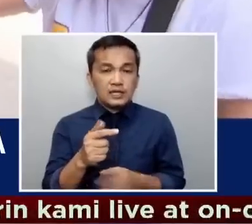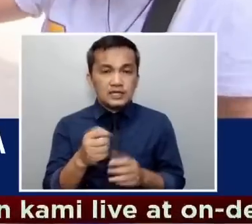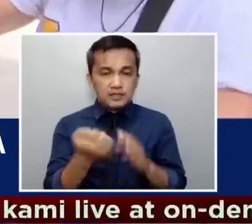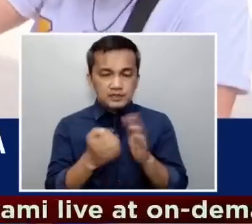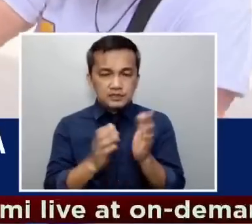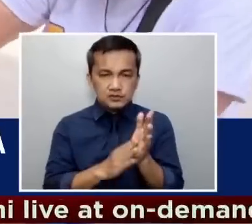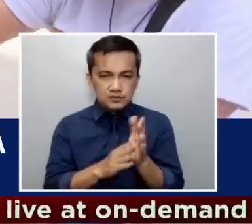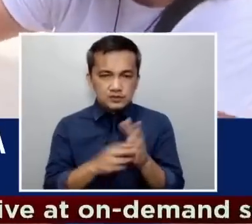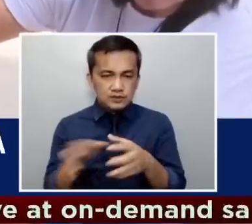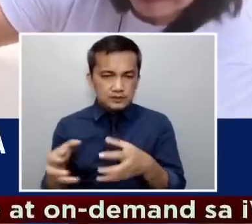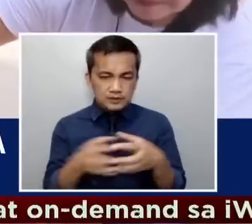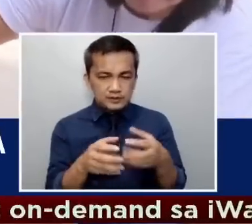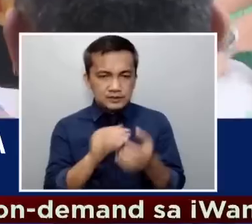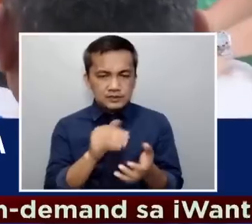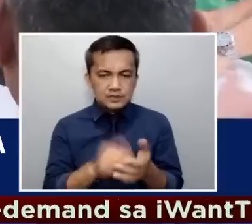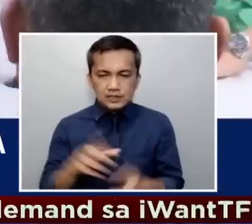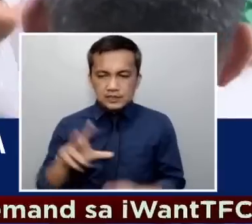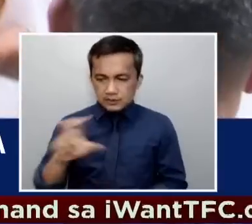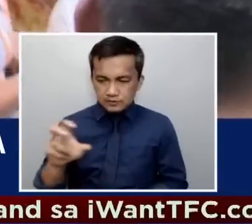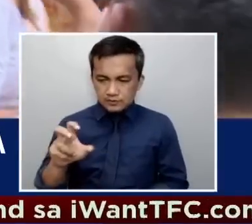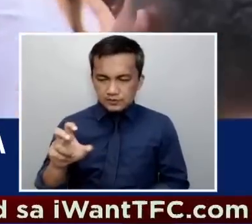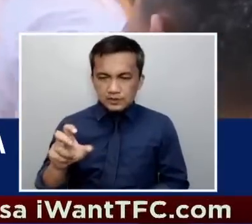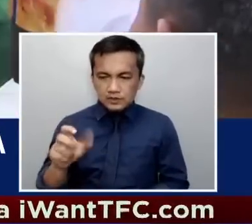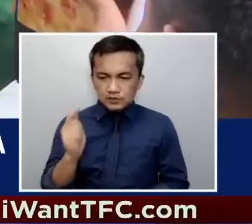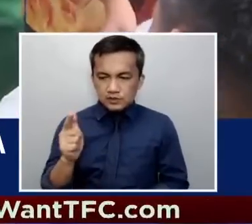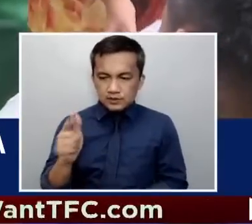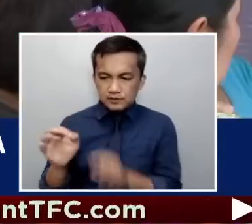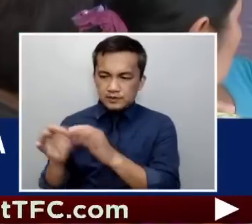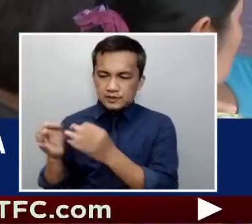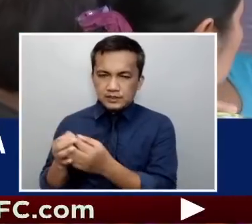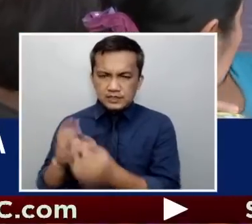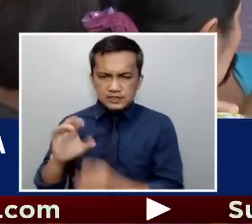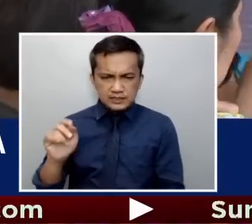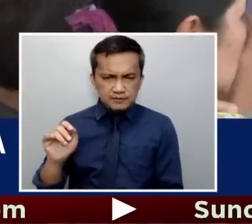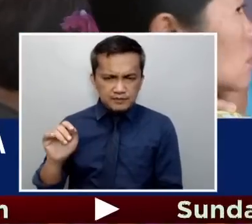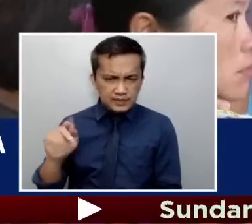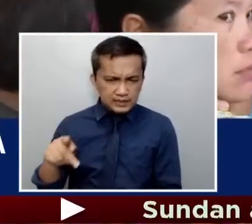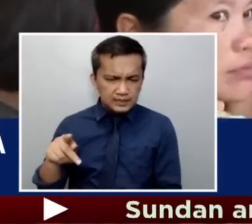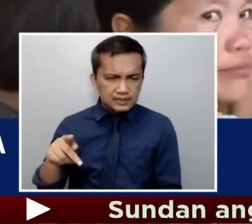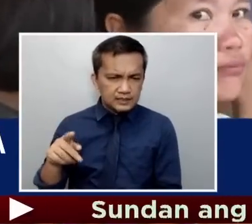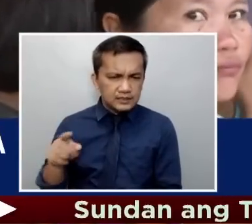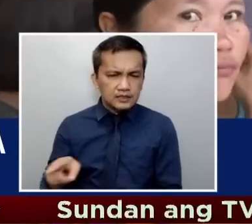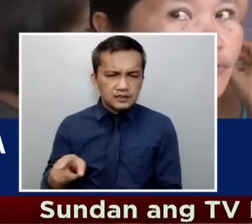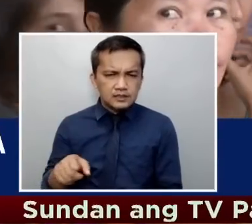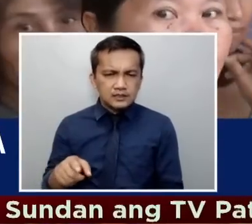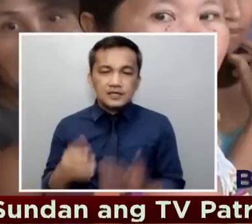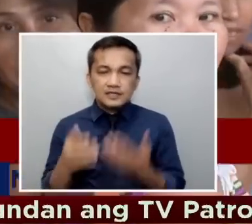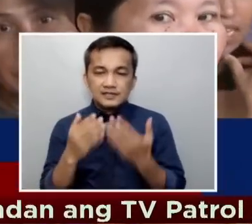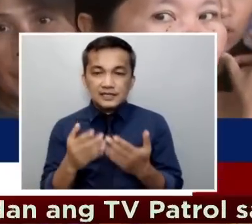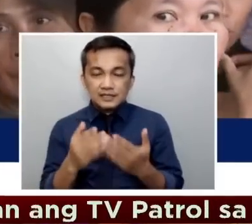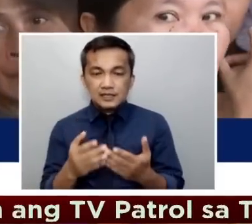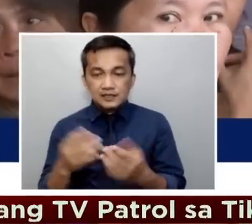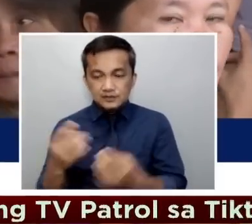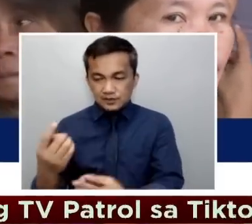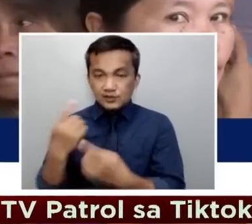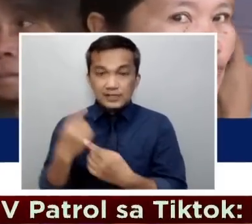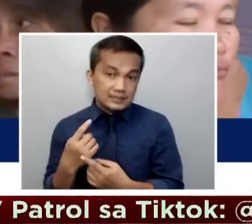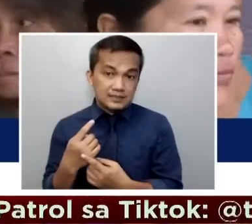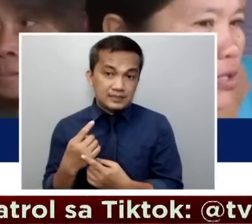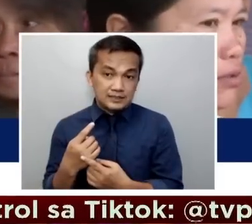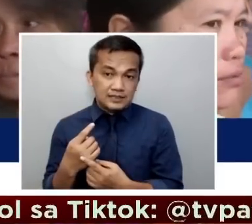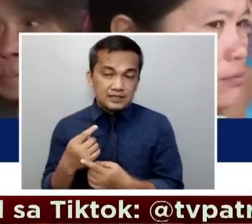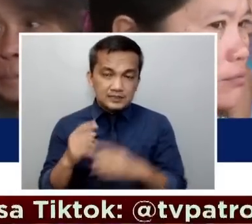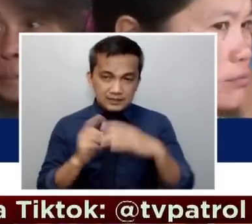at 320 pamilya naman sa CBEC. Salamat po sa mga nag-donate, lalo na po sa ABS-CBN sa